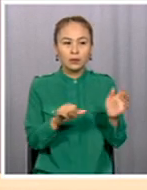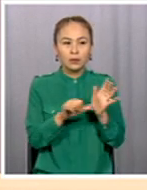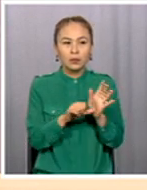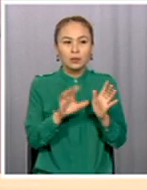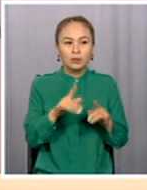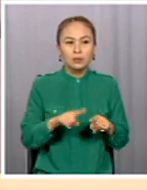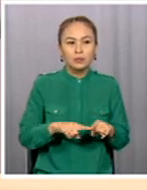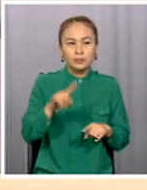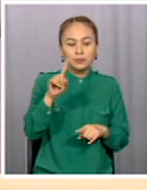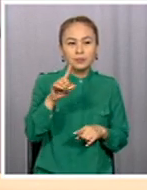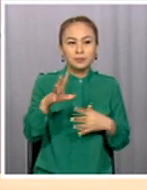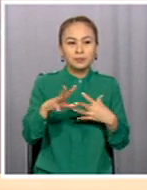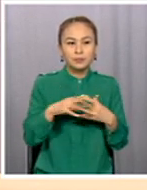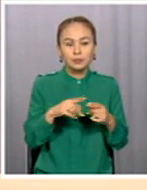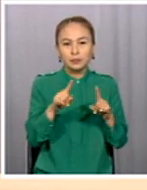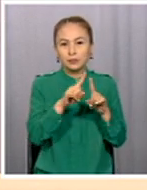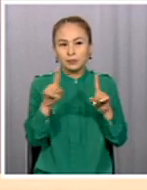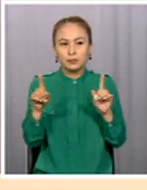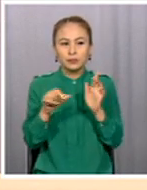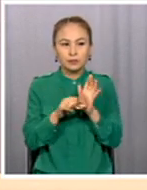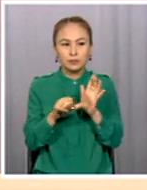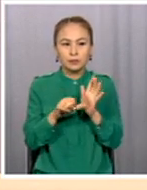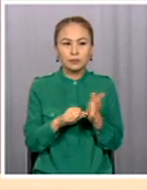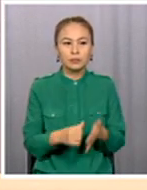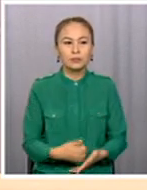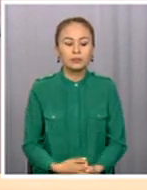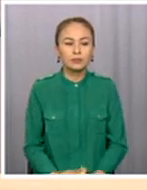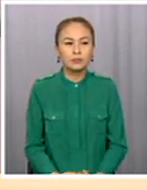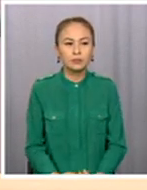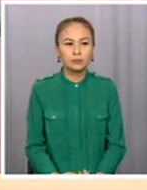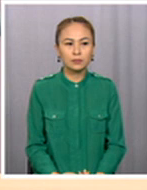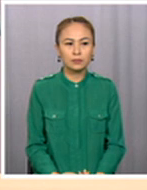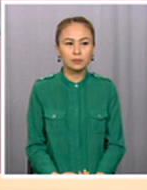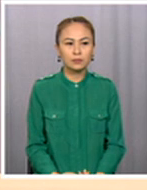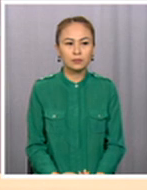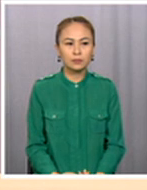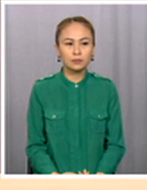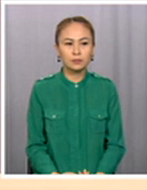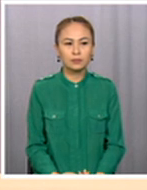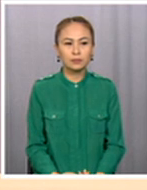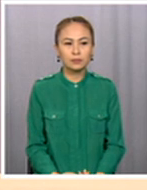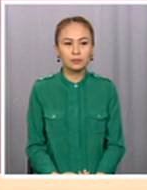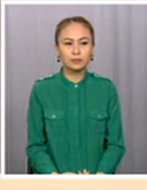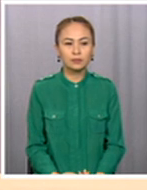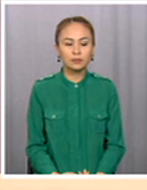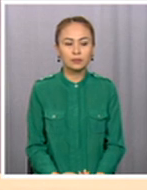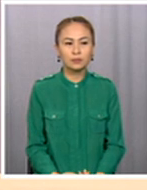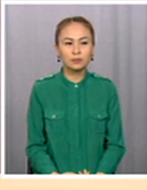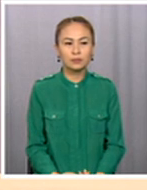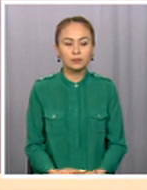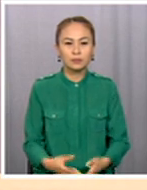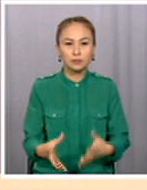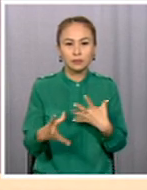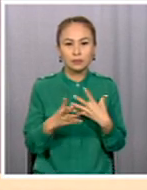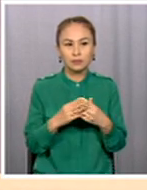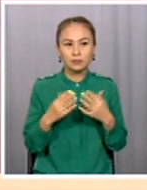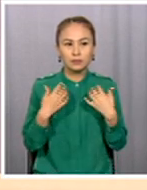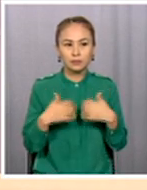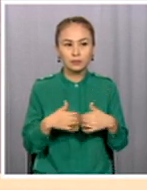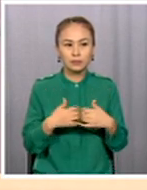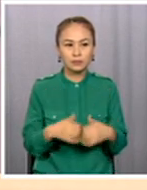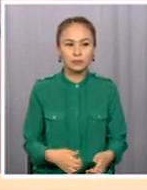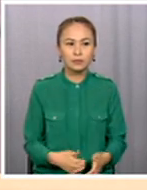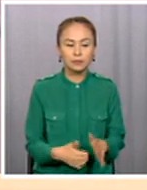бірге сызайық. Сызған шаршының периметрін бірге есептейік.